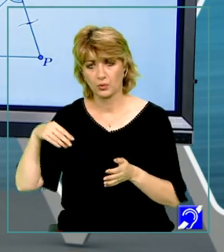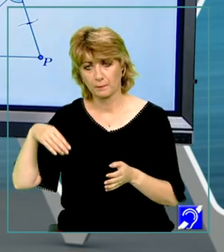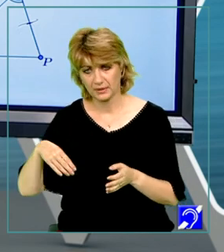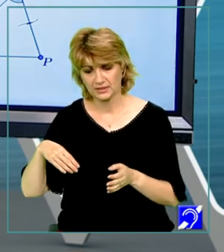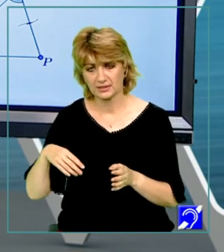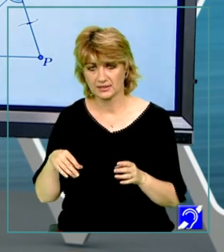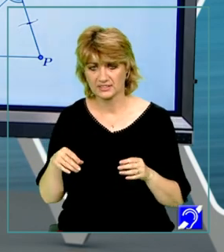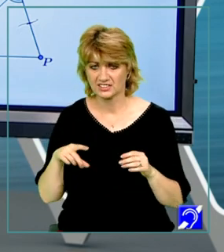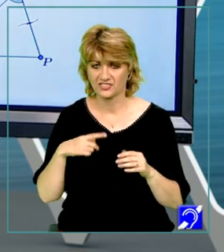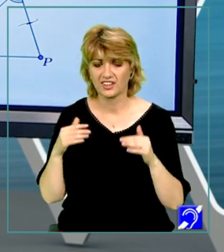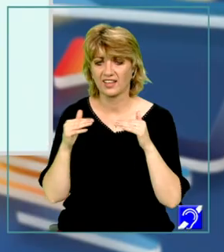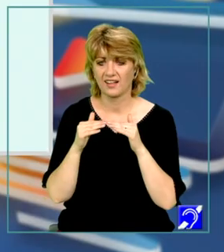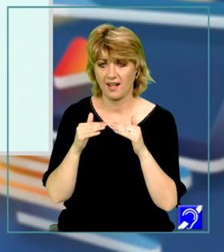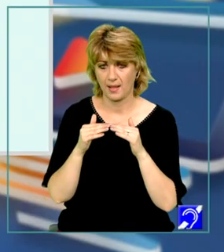M.